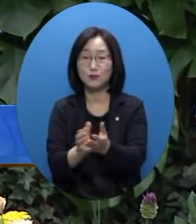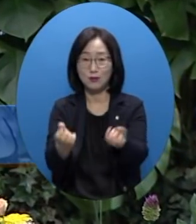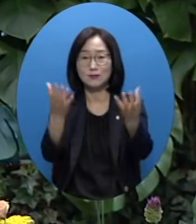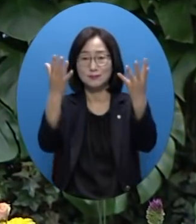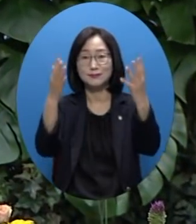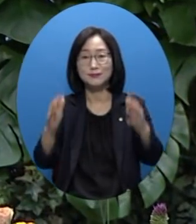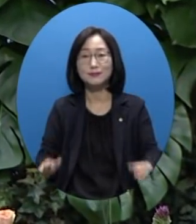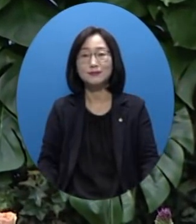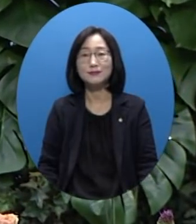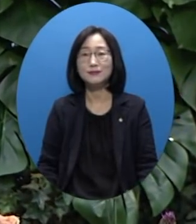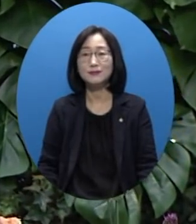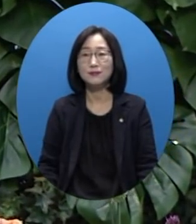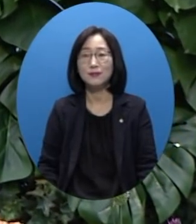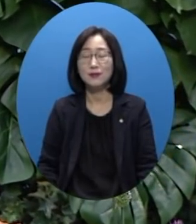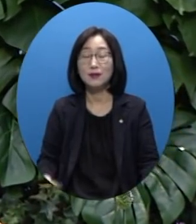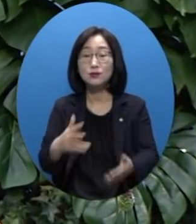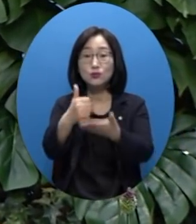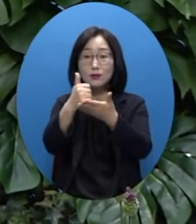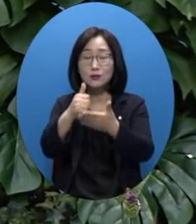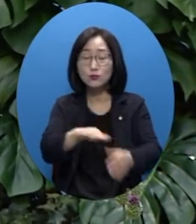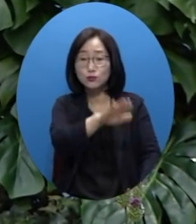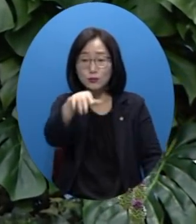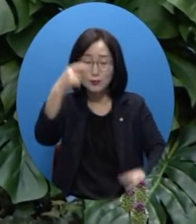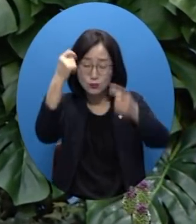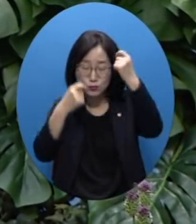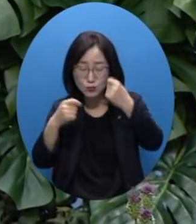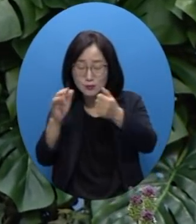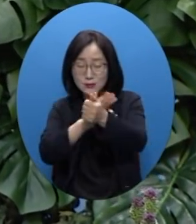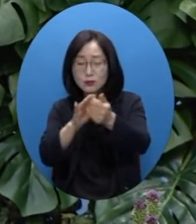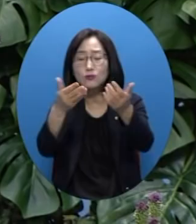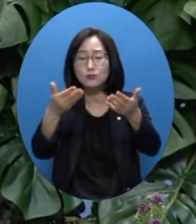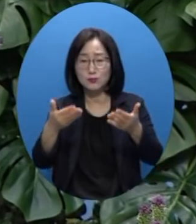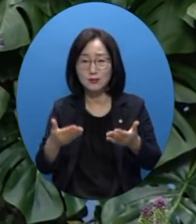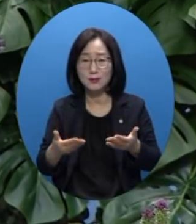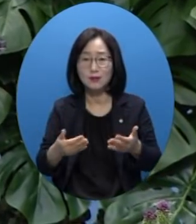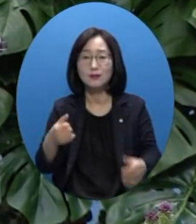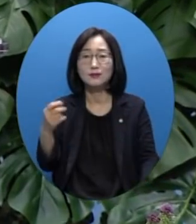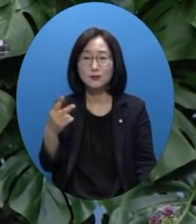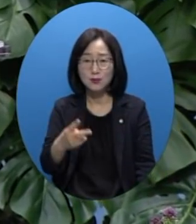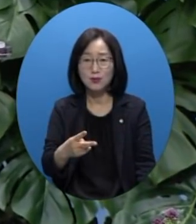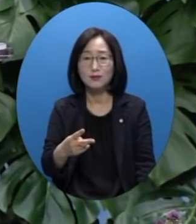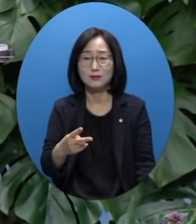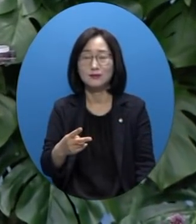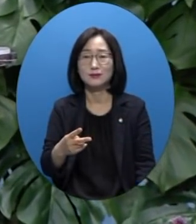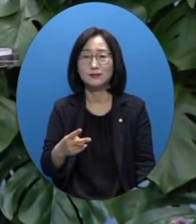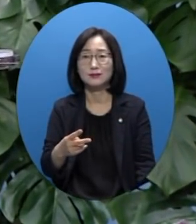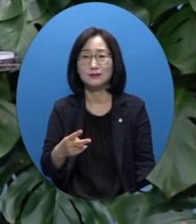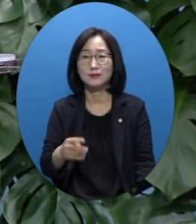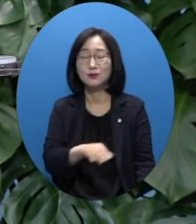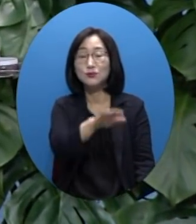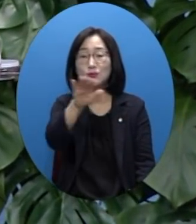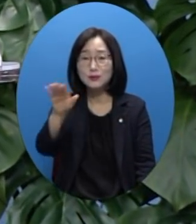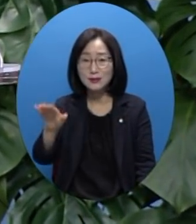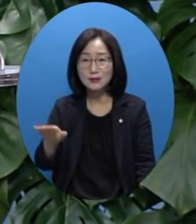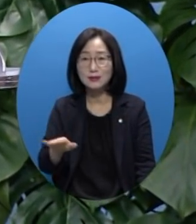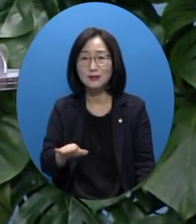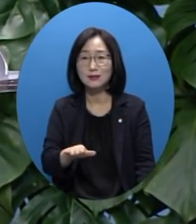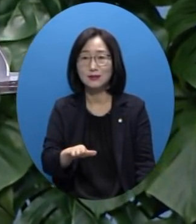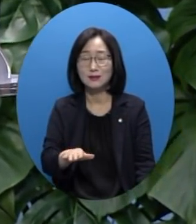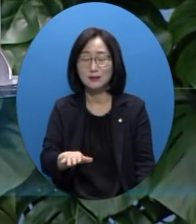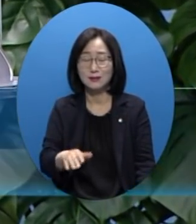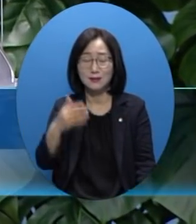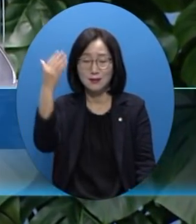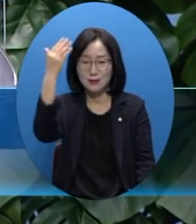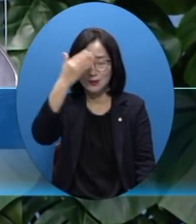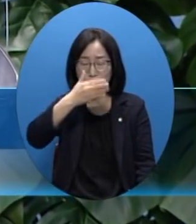할렐루야. 주님께서 우리의 눈물을 씻어주시고 그리고 우리에게